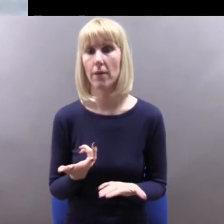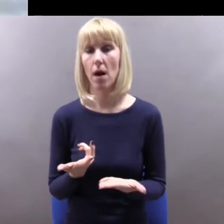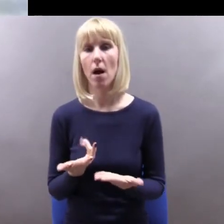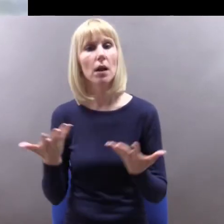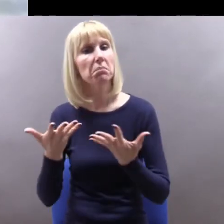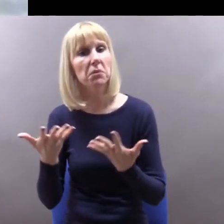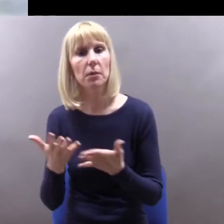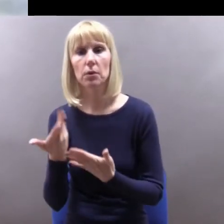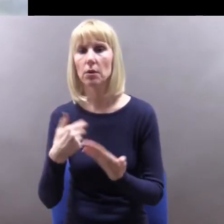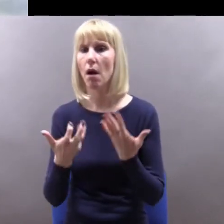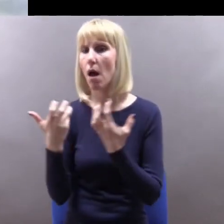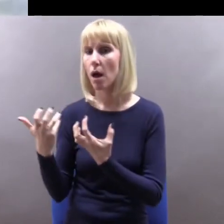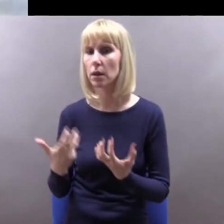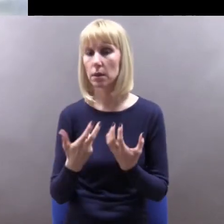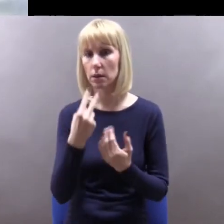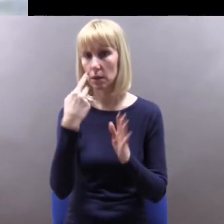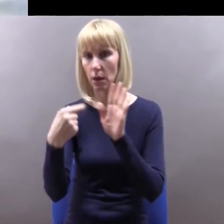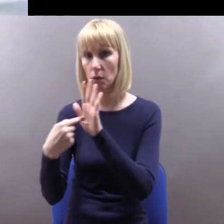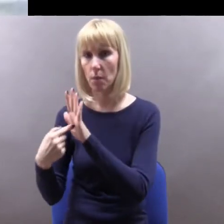je chętnie zobaczyli?